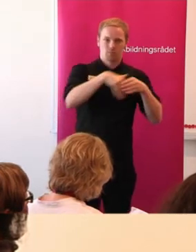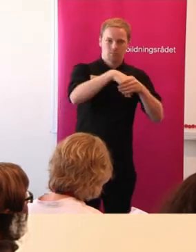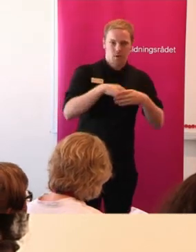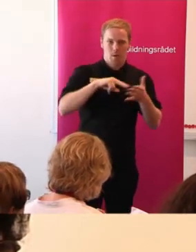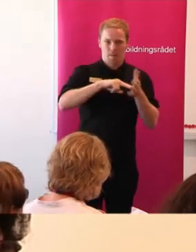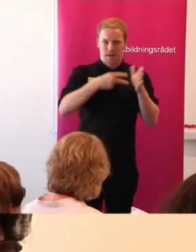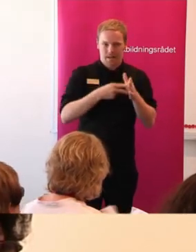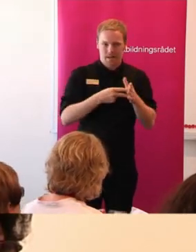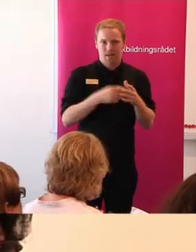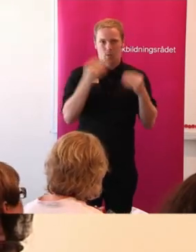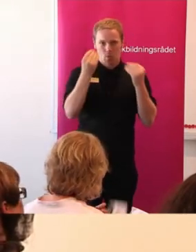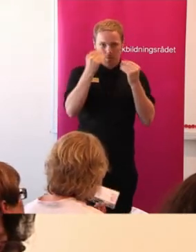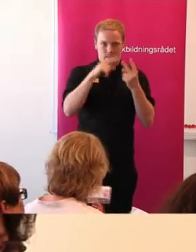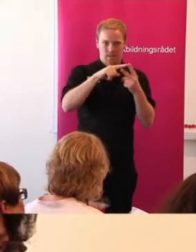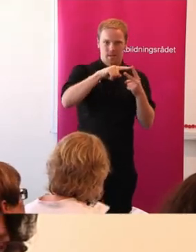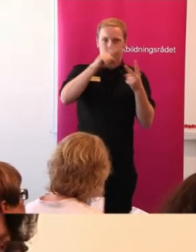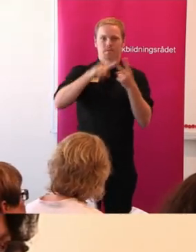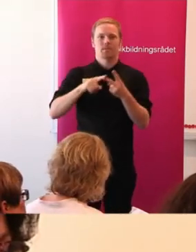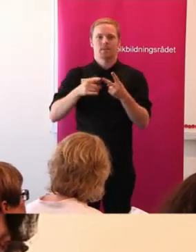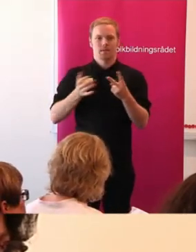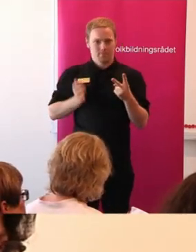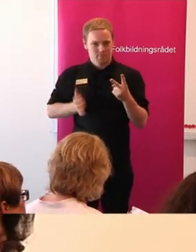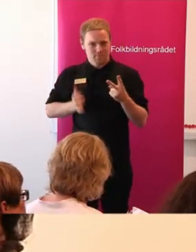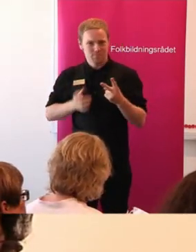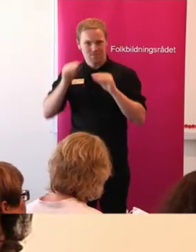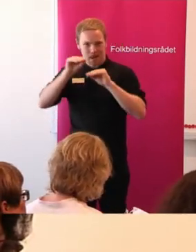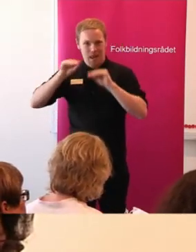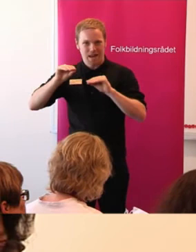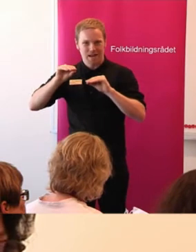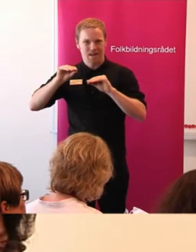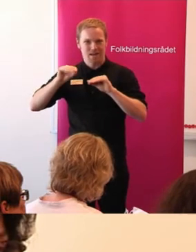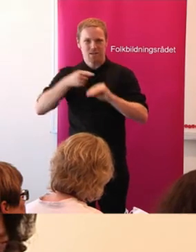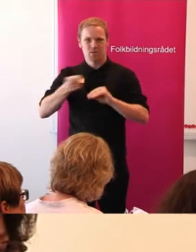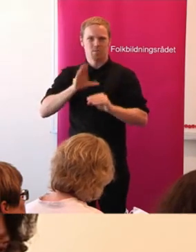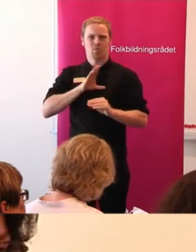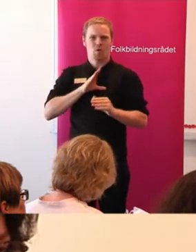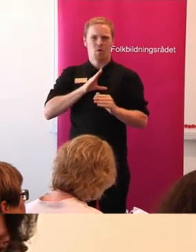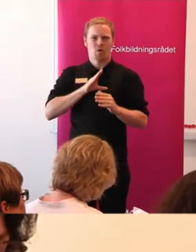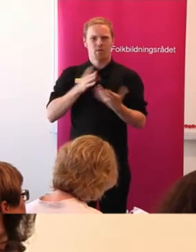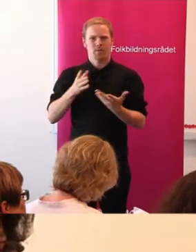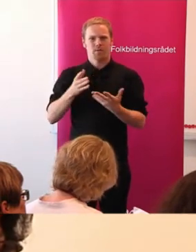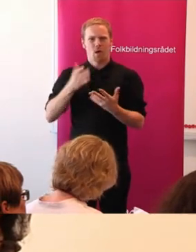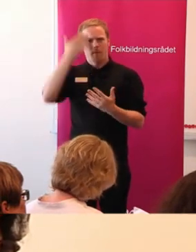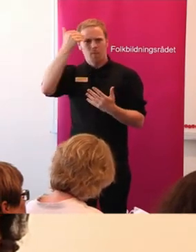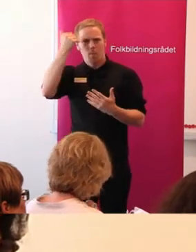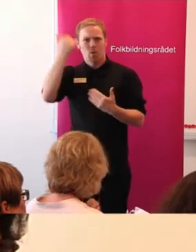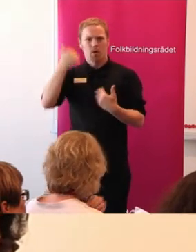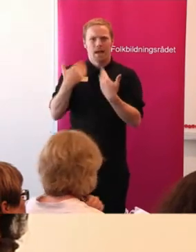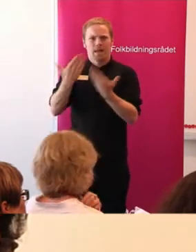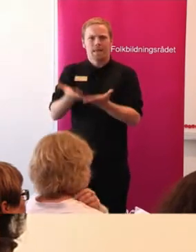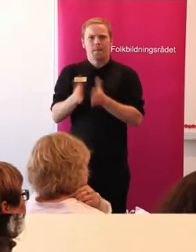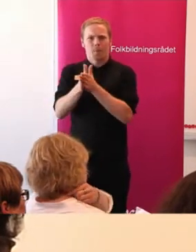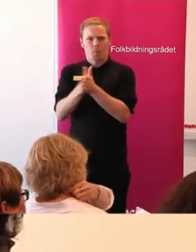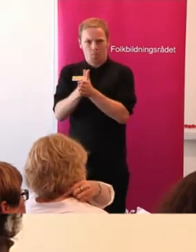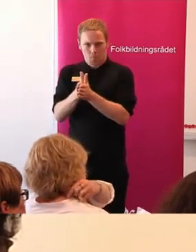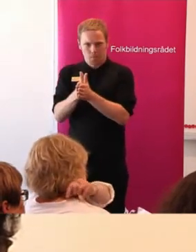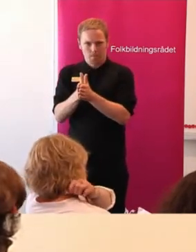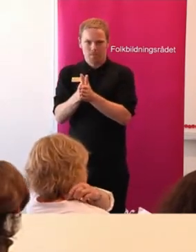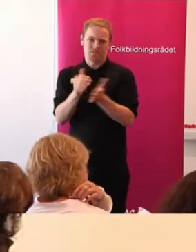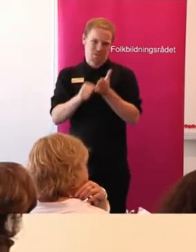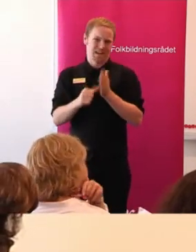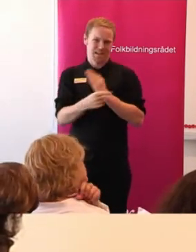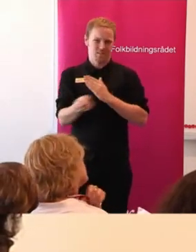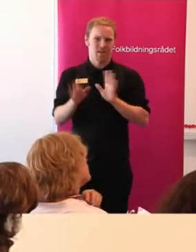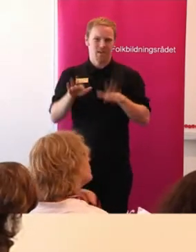lärarnas engagemang och förmåga att motivera. Det var de två enskilt som eleverna då hade lyft fram. Mm.